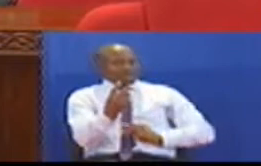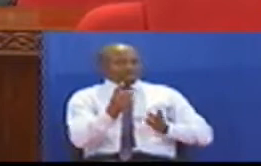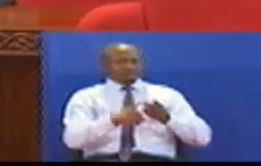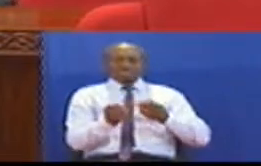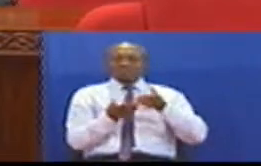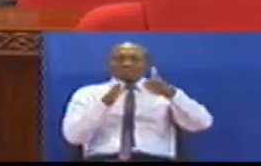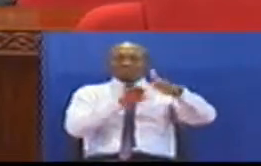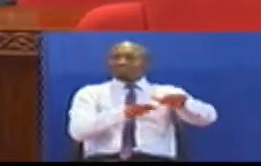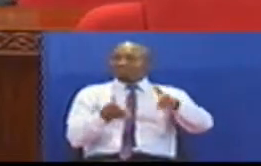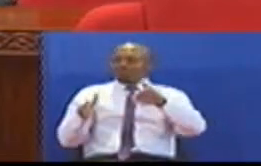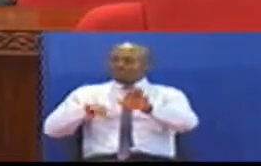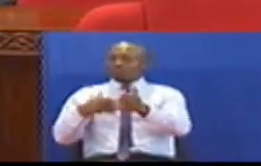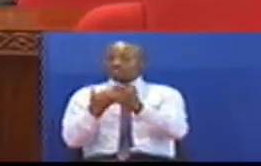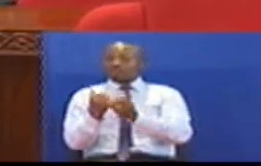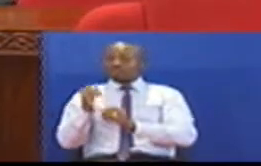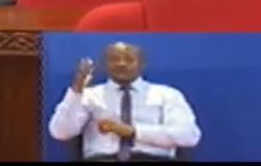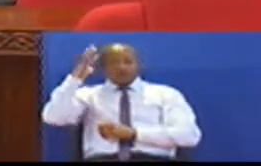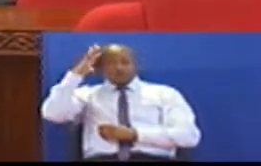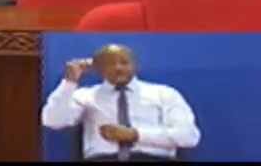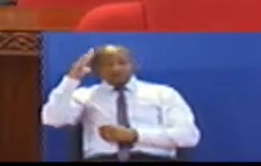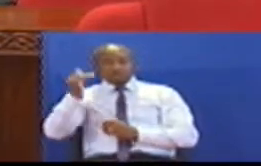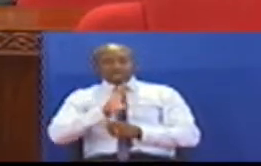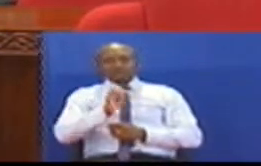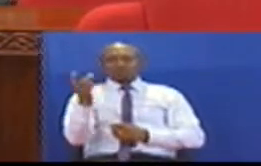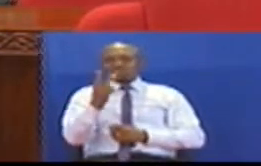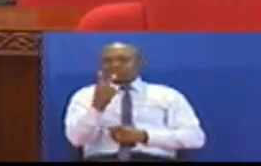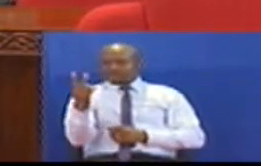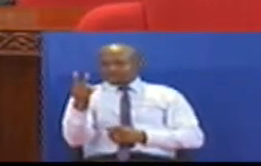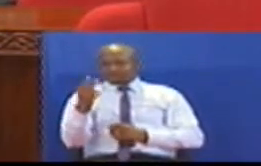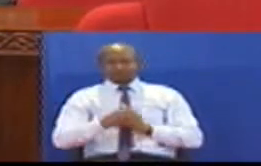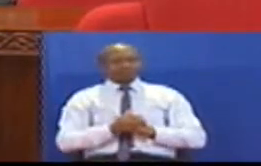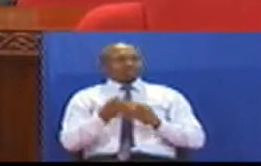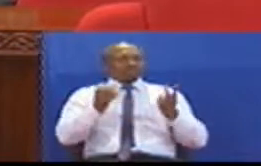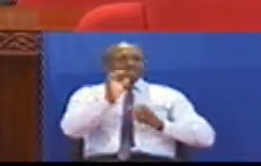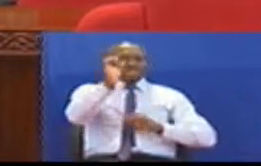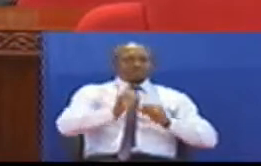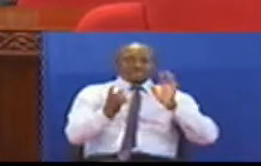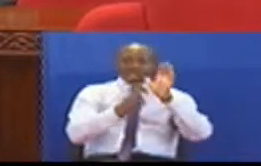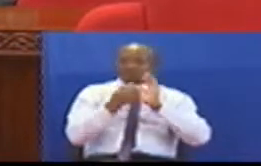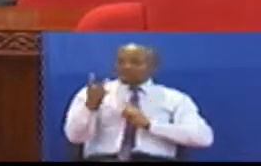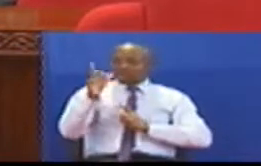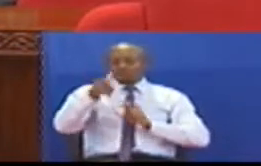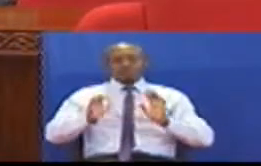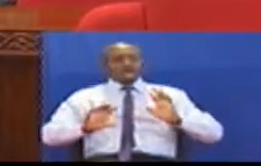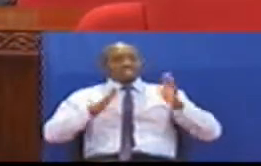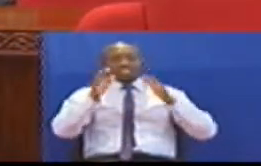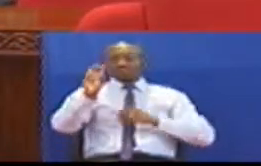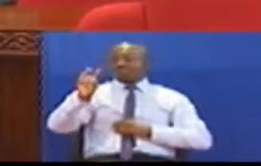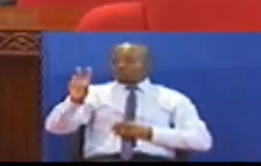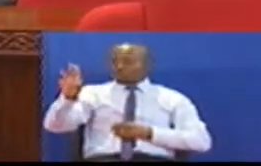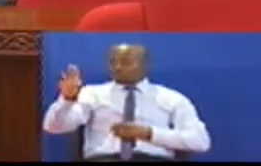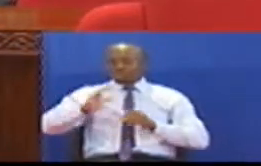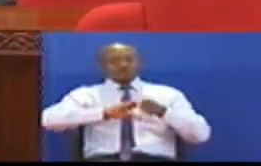ukimwi vilifikia 24,000. Wakati huo takriban 72% ya watu walioishi na VVU walikuwa wanatumia dawa